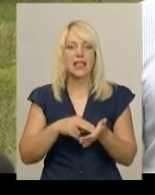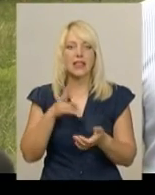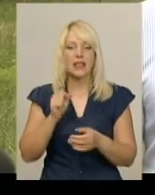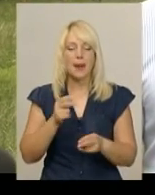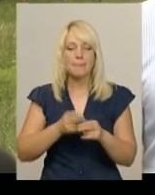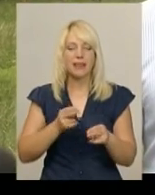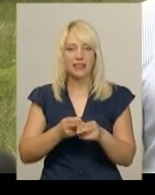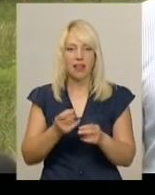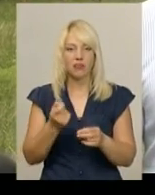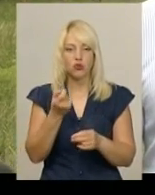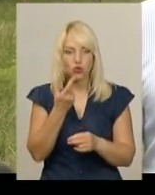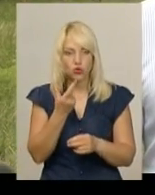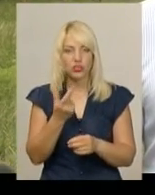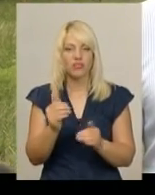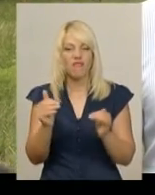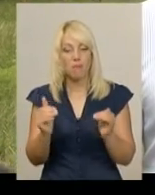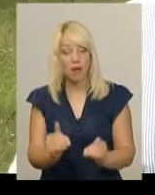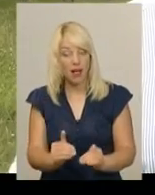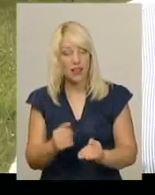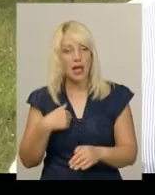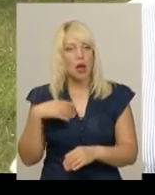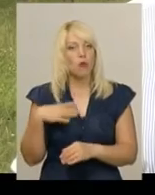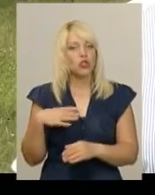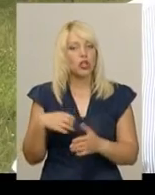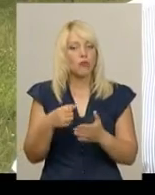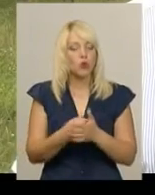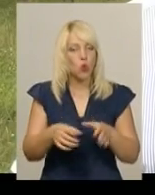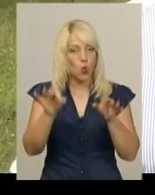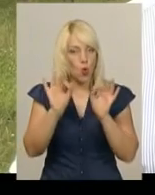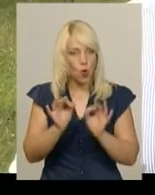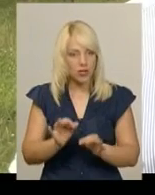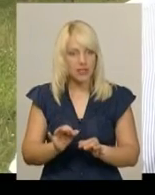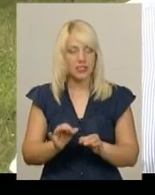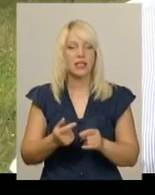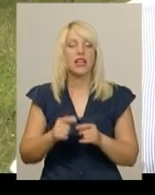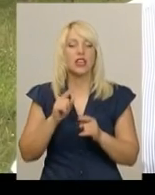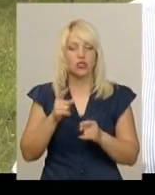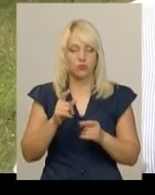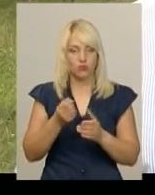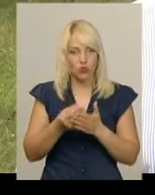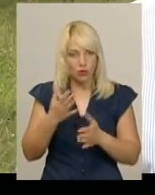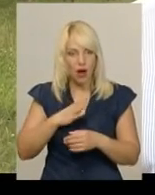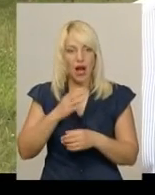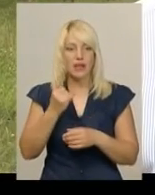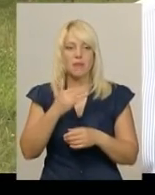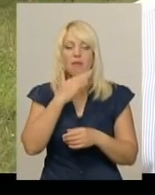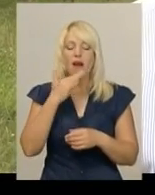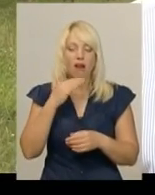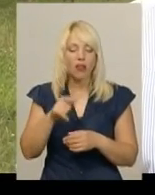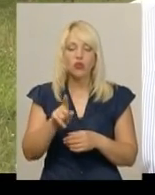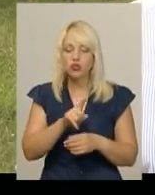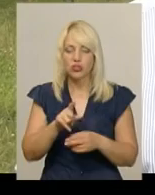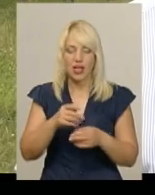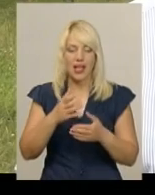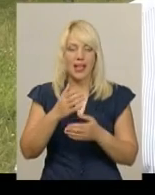може, трошки до осені зачекаємо. Багато деталей вже з дня покрали, тому віднувити вже практично неможливо.